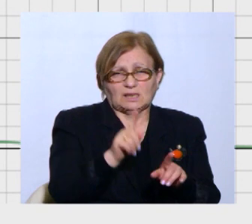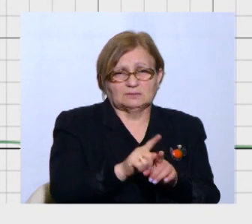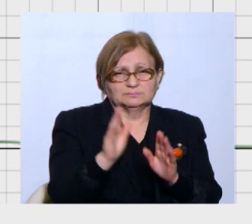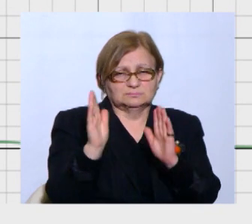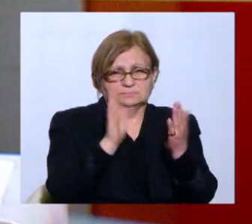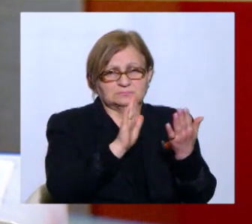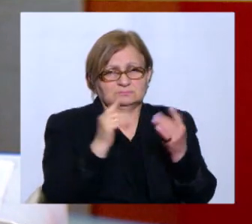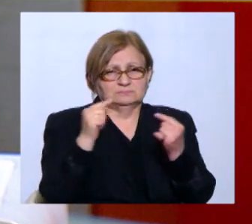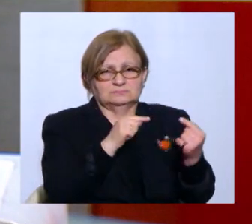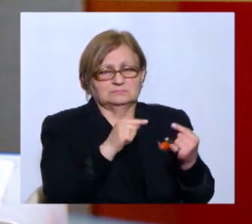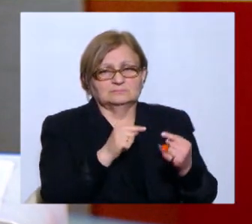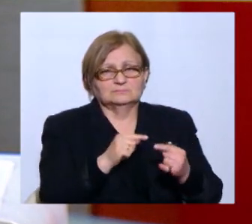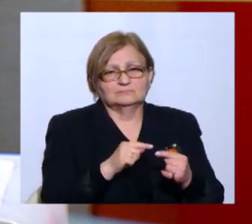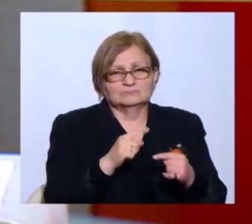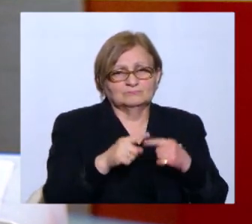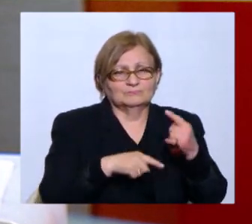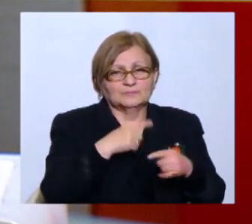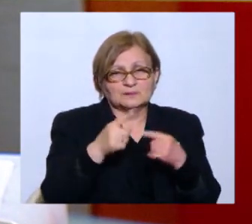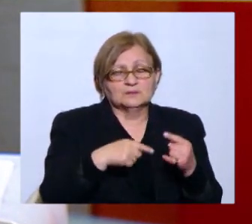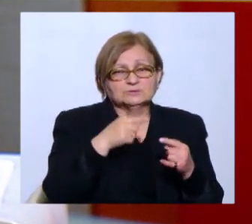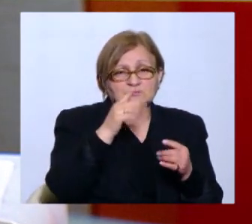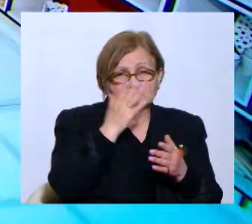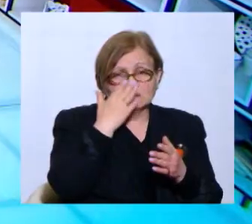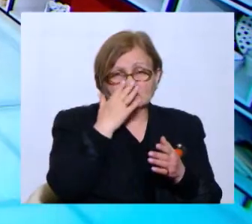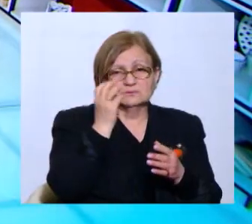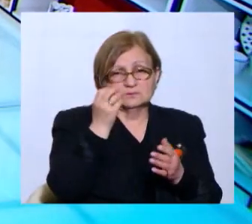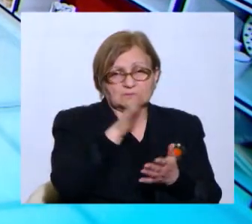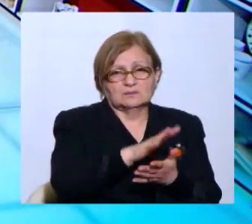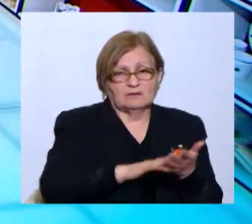ფუნქციების. შემდეგ გავკეთებზე გავაგზელებ ამ ფუნქციების განხილვას და